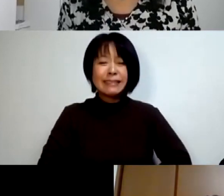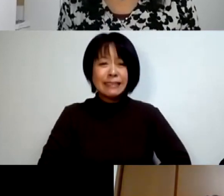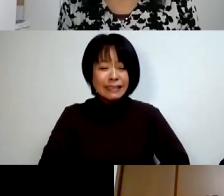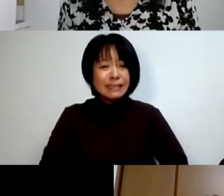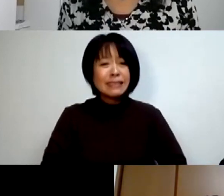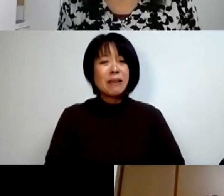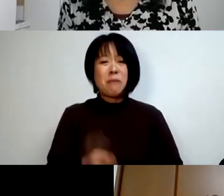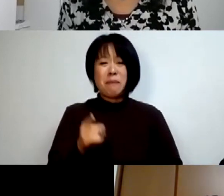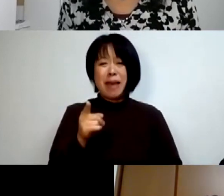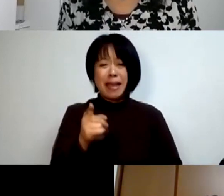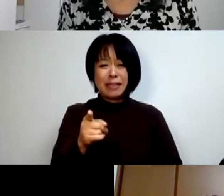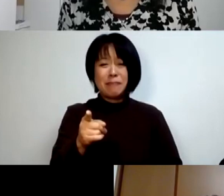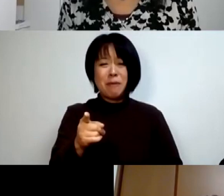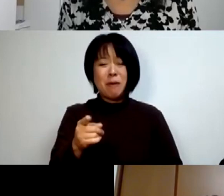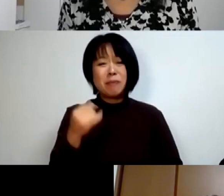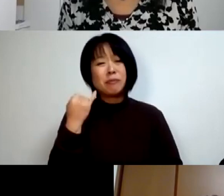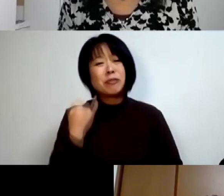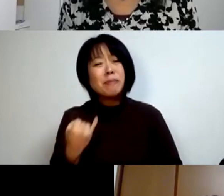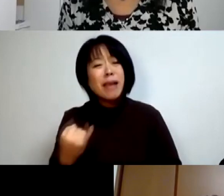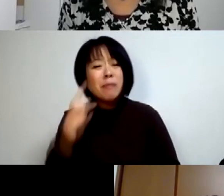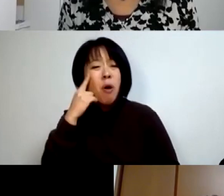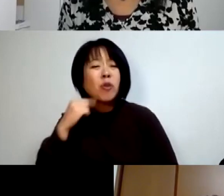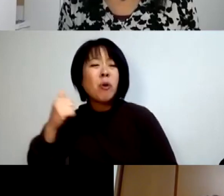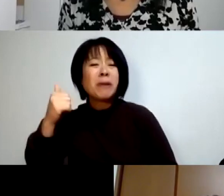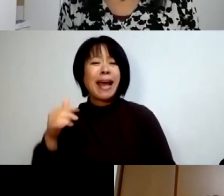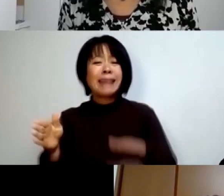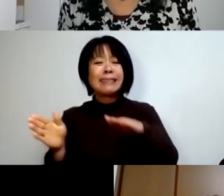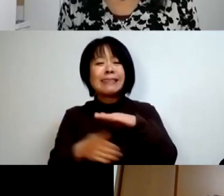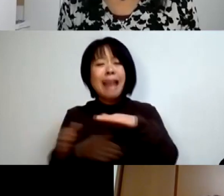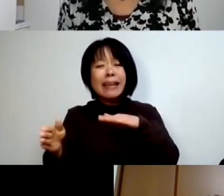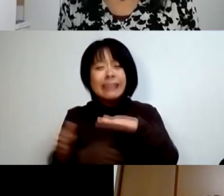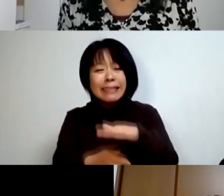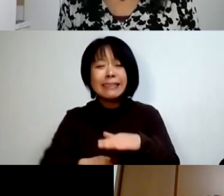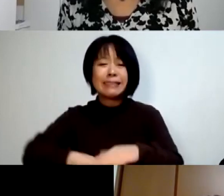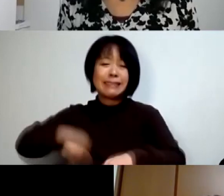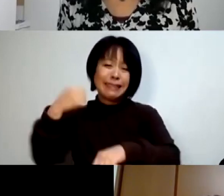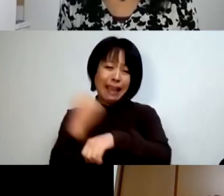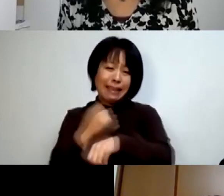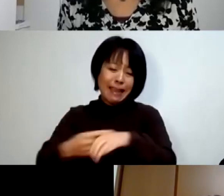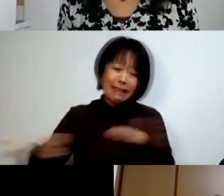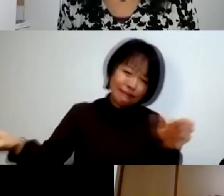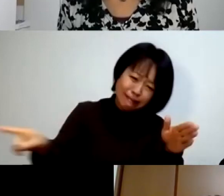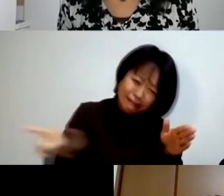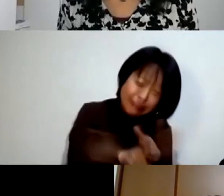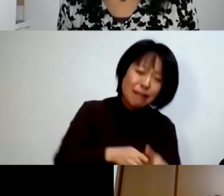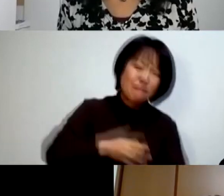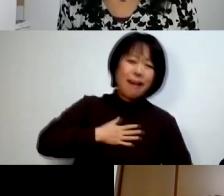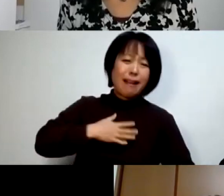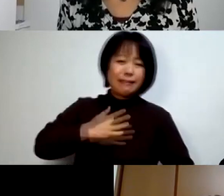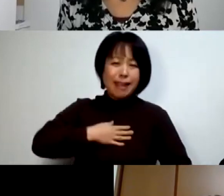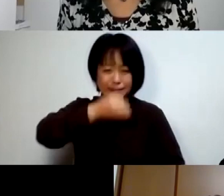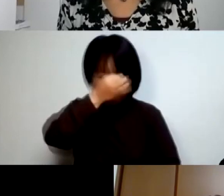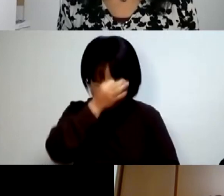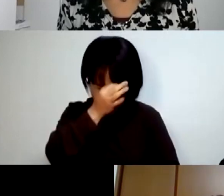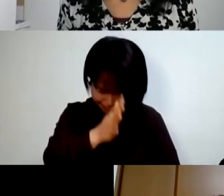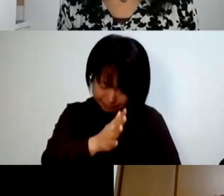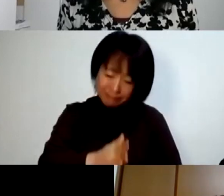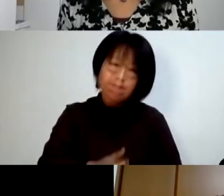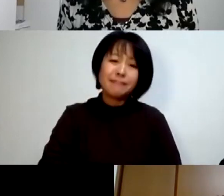も理科にも苦労をかけたと思うで、すまんかった。